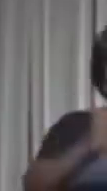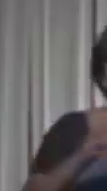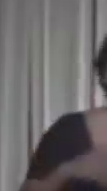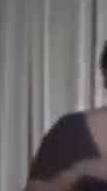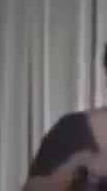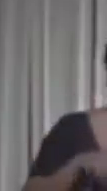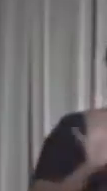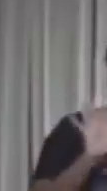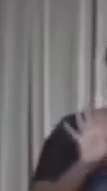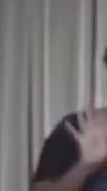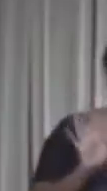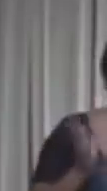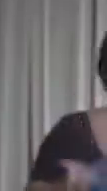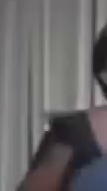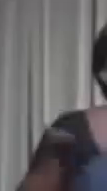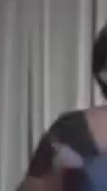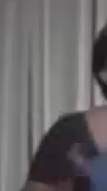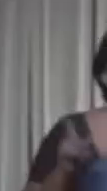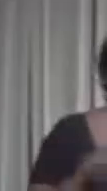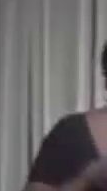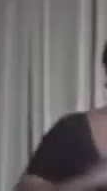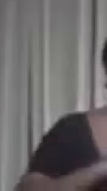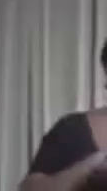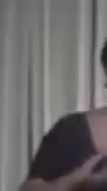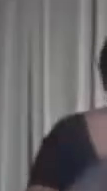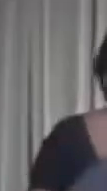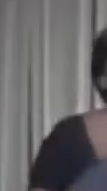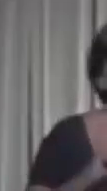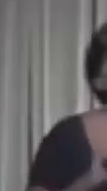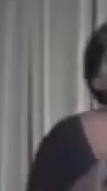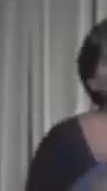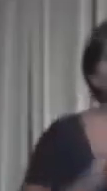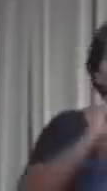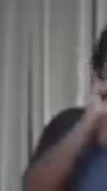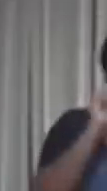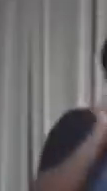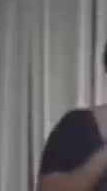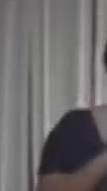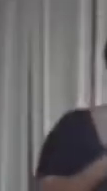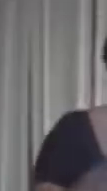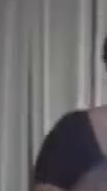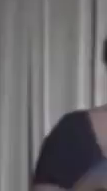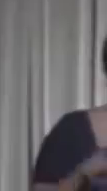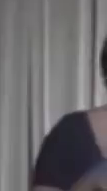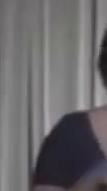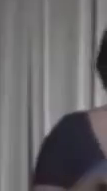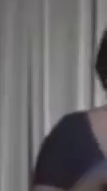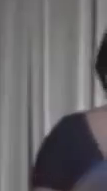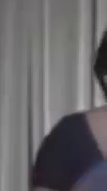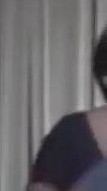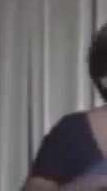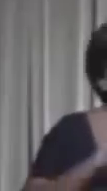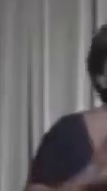நின்றிருக்கிறோம், நாட்டுடைய அபிவிருத்திக்காக நின்றிருக்கிறோம், நாட்டுடைய பாதுகாப்புக்காக நின்றிருக்கிறோம், இந்த நாட்டிலே பயங்கரவாதம் இருக்கக்கூடாது